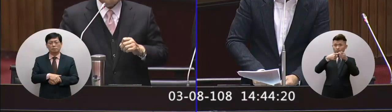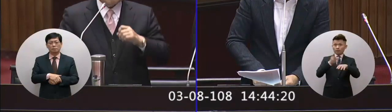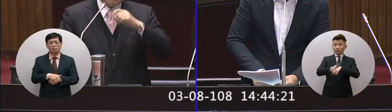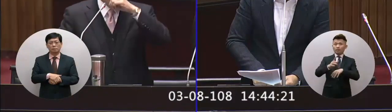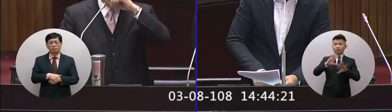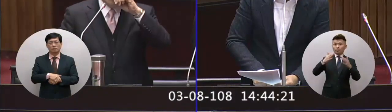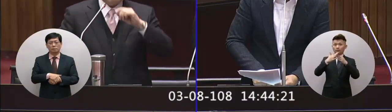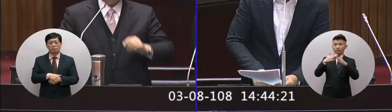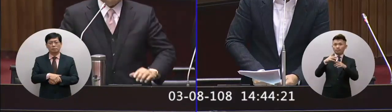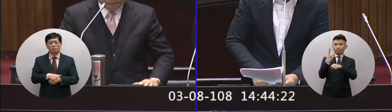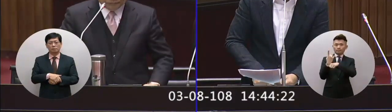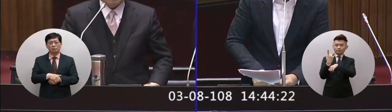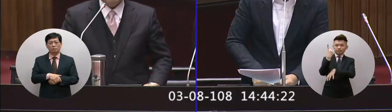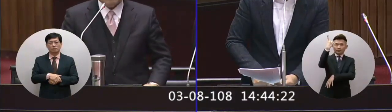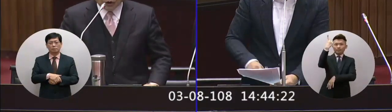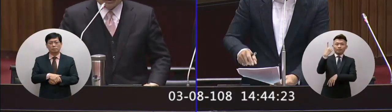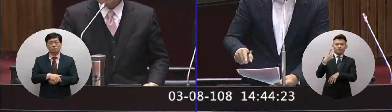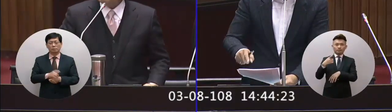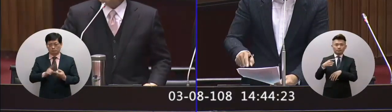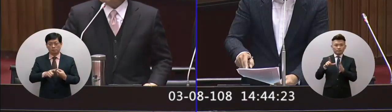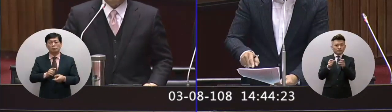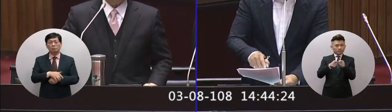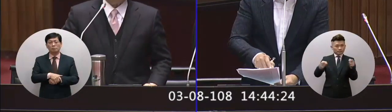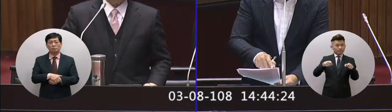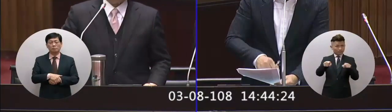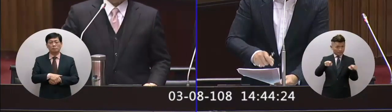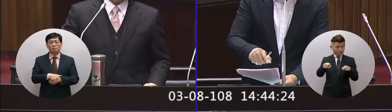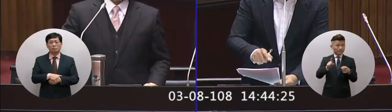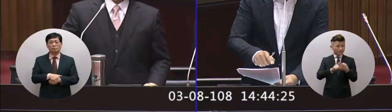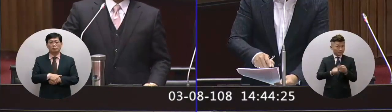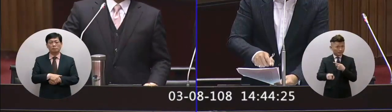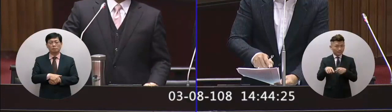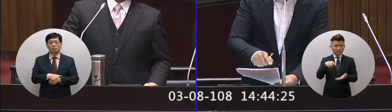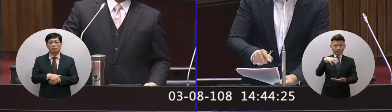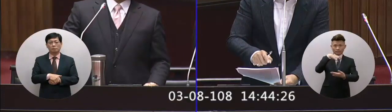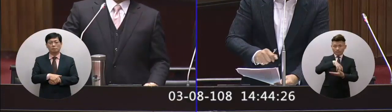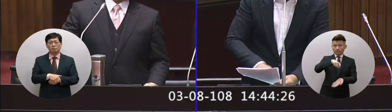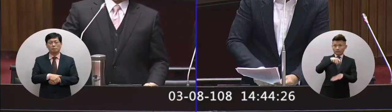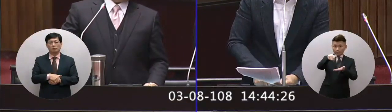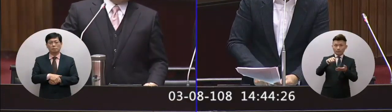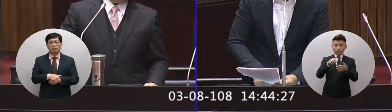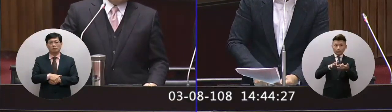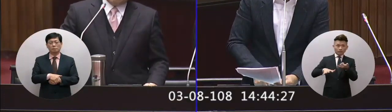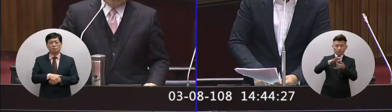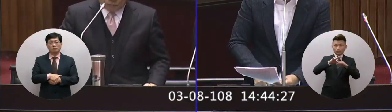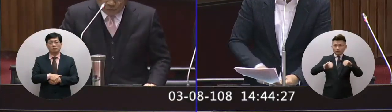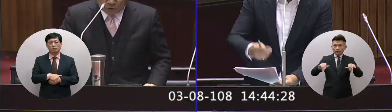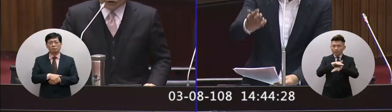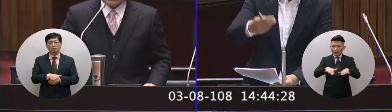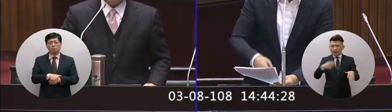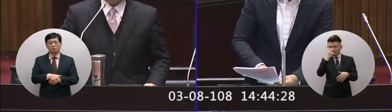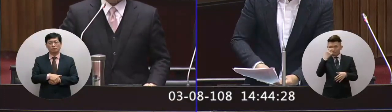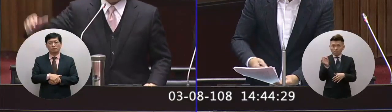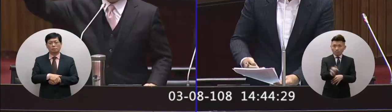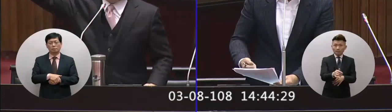國家太空空氣發展等級計位對不對這個計位裡面其中有說快速感受國土安全跟環境變遷